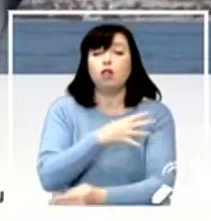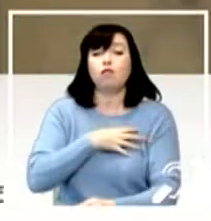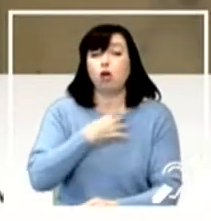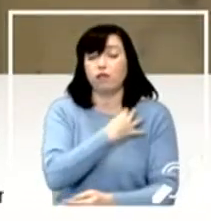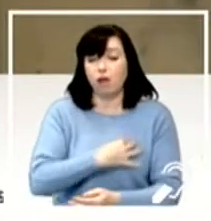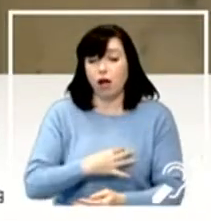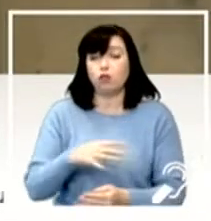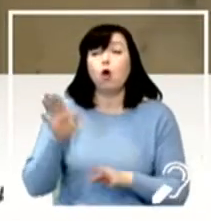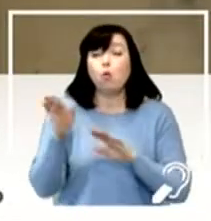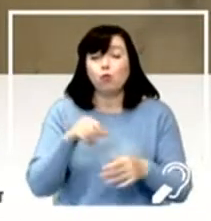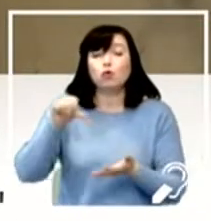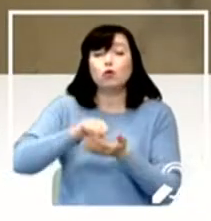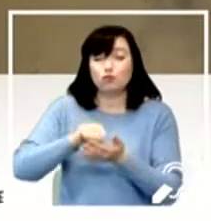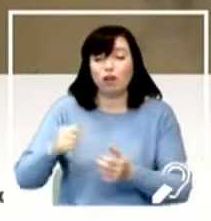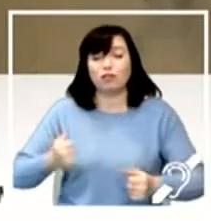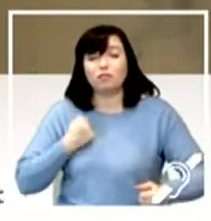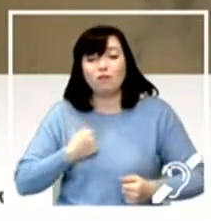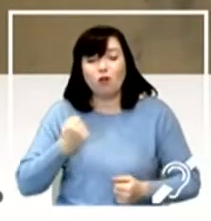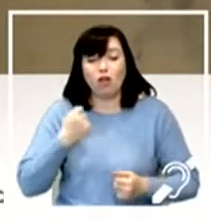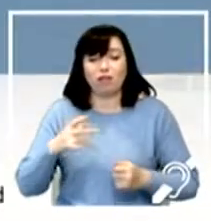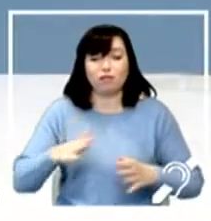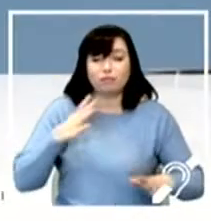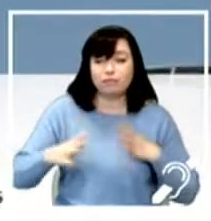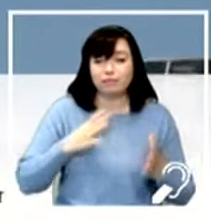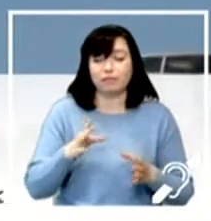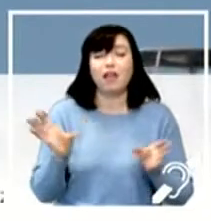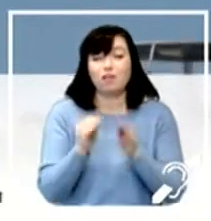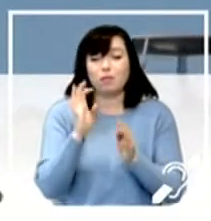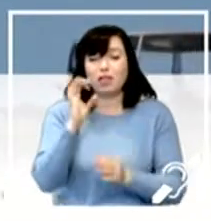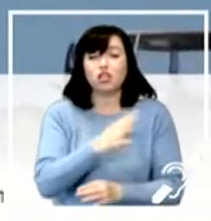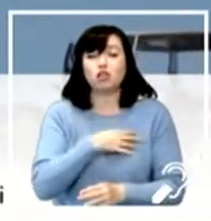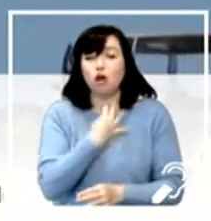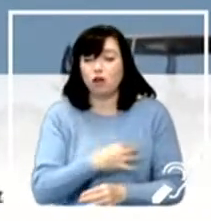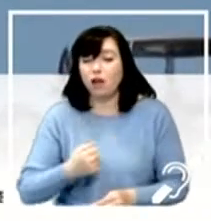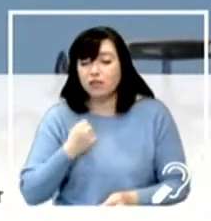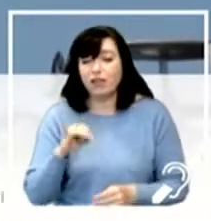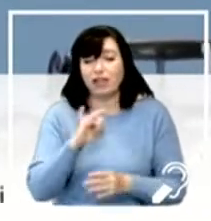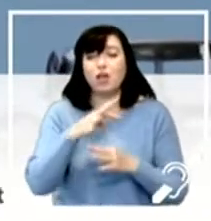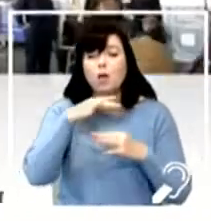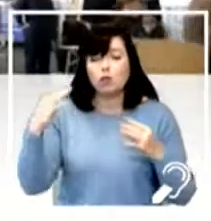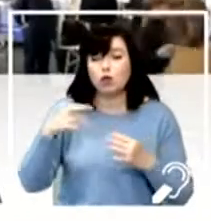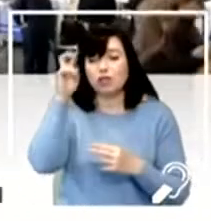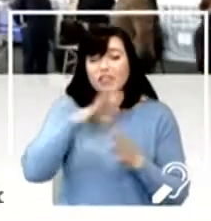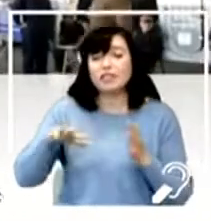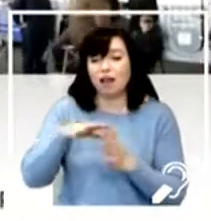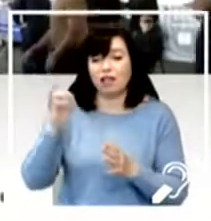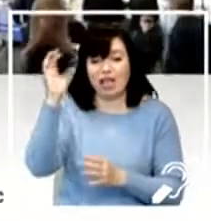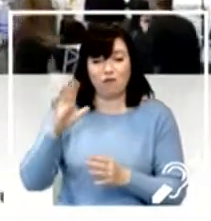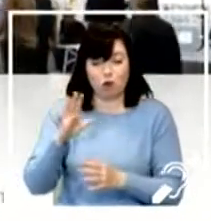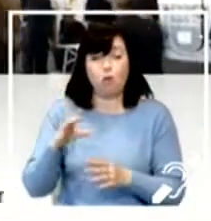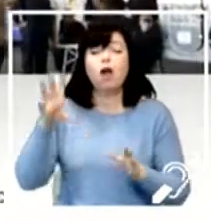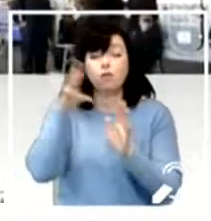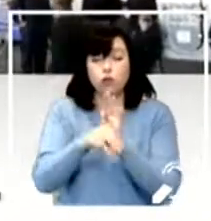a participat la manevre militare cu forțe din această țară și din mai multe state europene, inclusiv România.